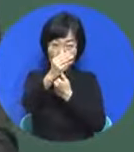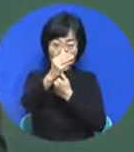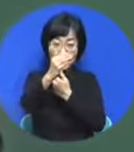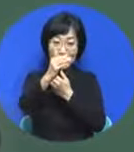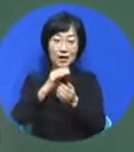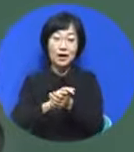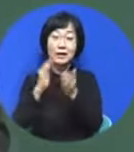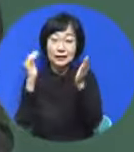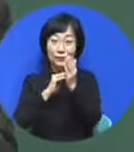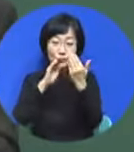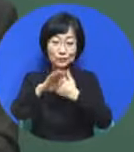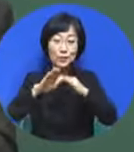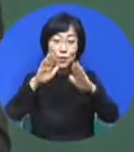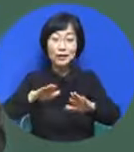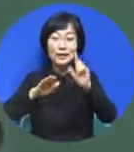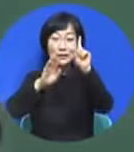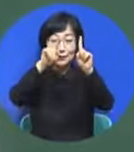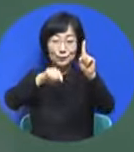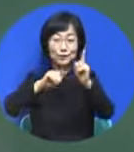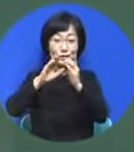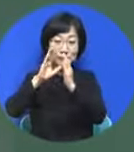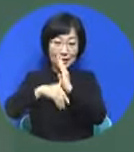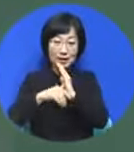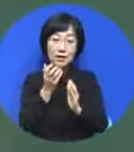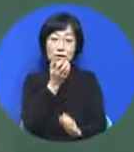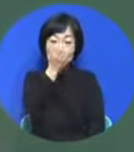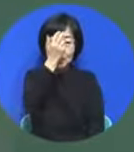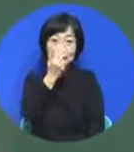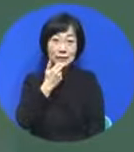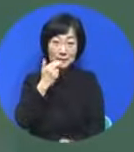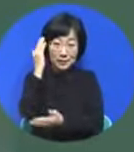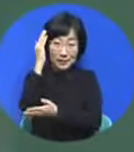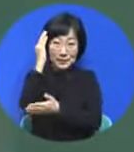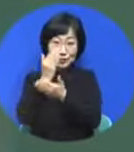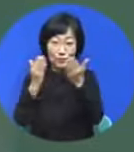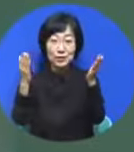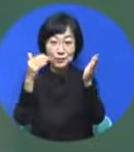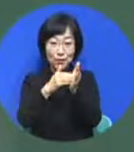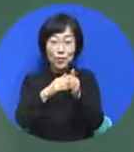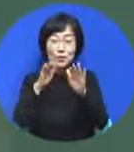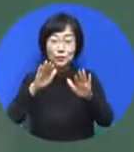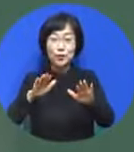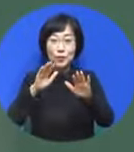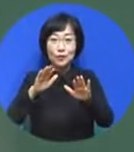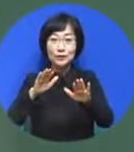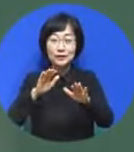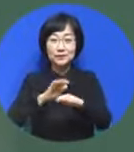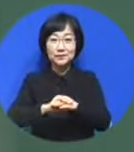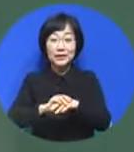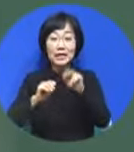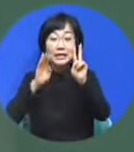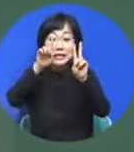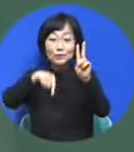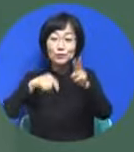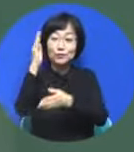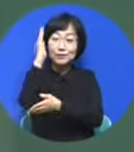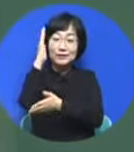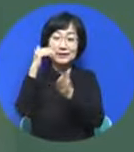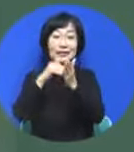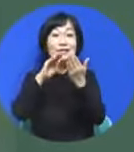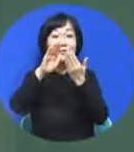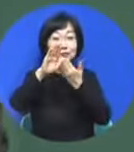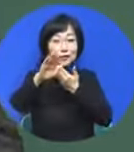Following the World Missions Convention, we give the message in the morning about the dreams of Joseph. 함께 성교 모임이